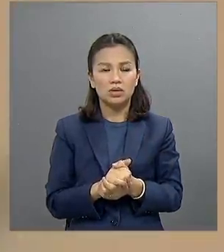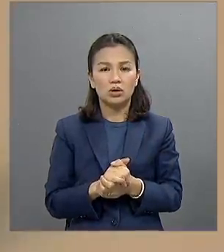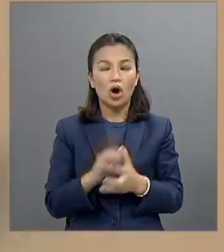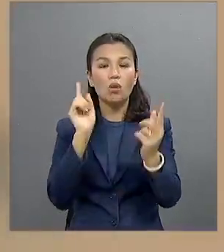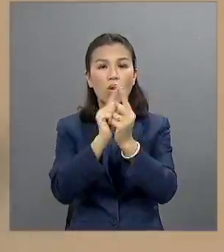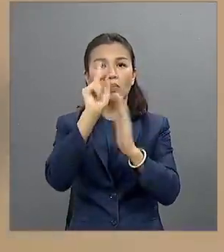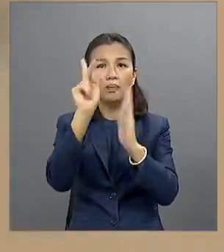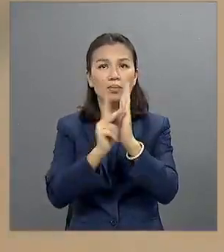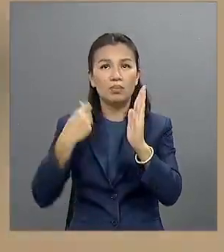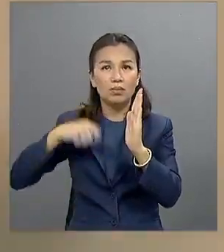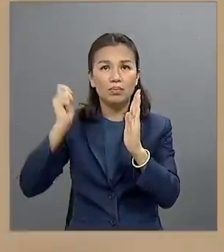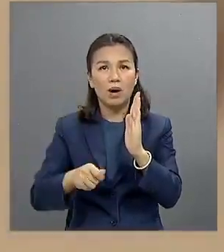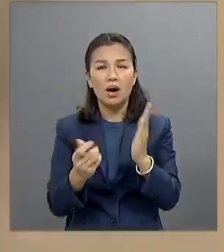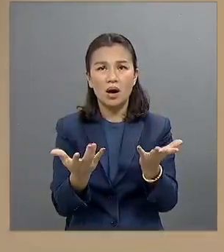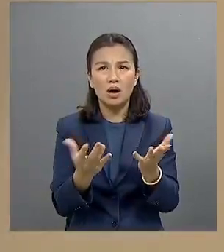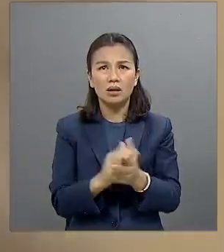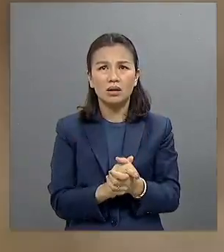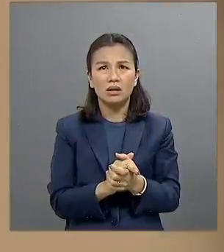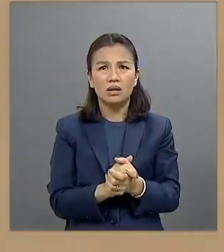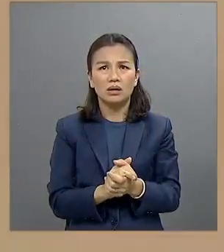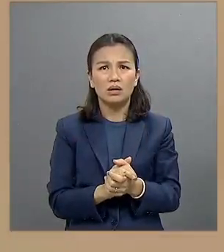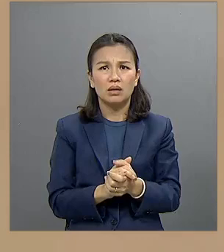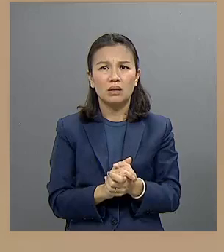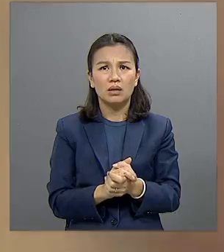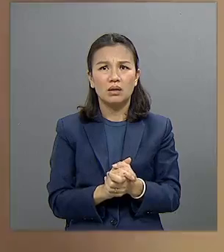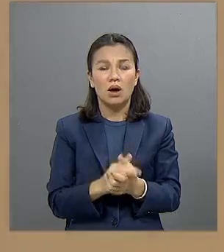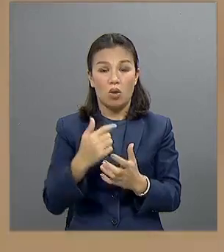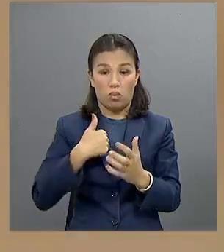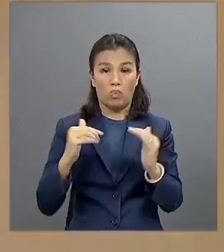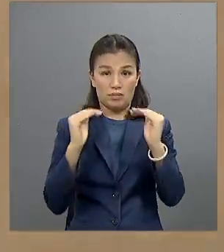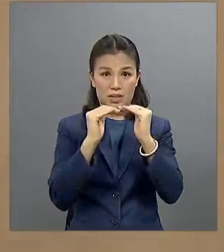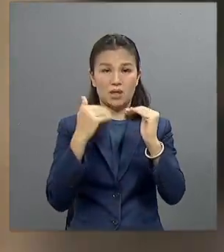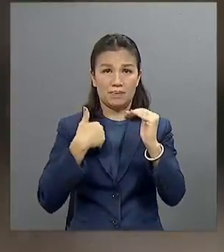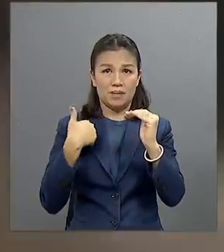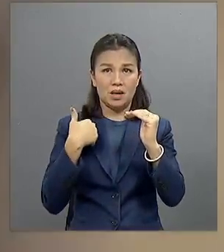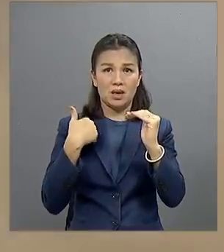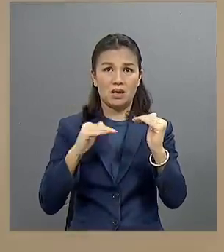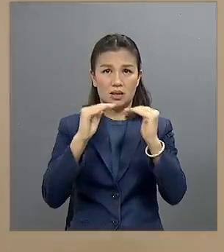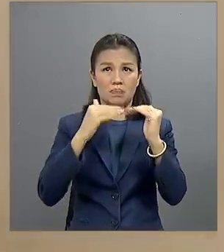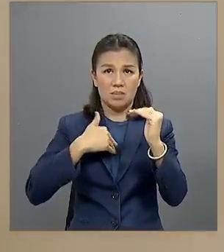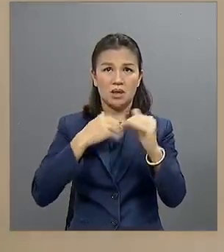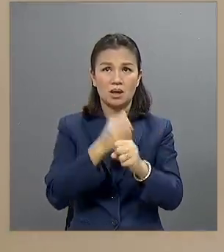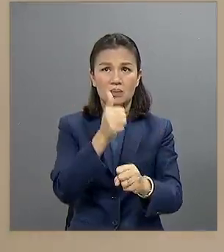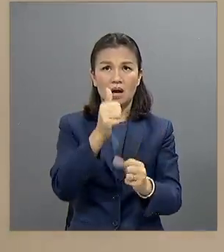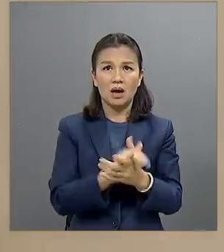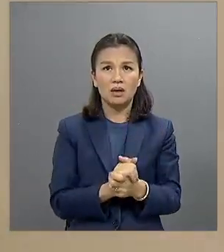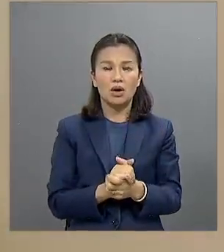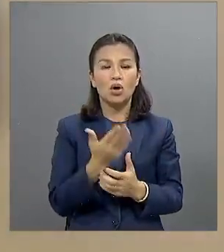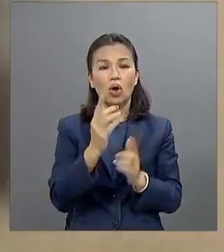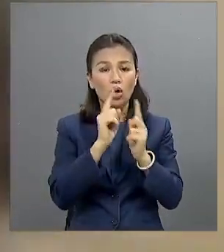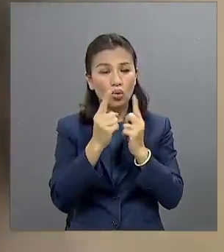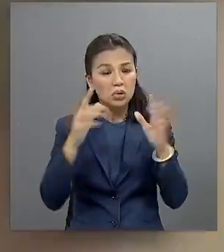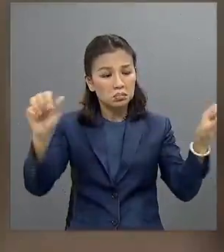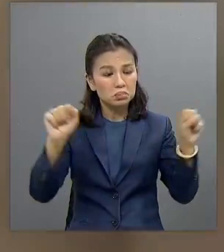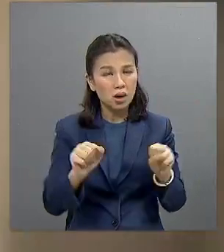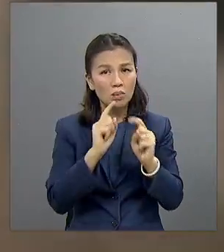าทกันอยู่คุณคิดว่าคุณมีสิทธิ์ผมก็ผมคิดว่าผมมีสิทธิ์ผมก็ทำได้ ถ้าด้วยความคุยกันด้วยเหตุ ครับครับครับ รอร้อยเวรนิด